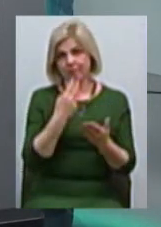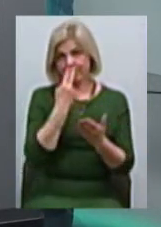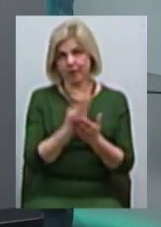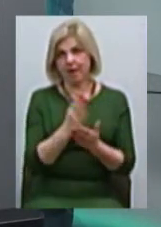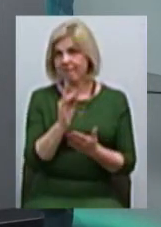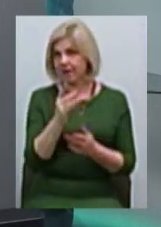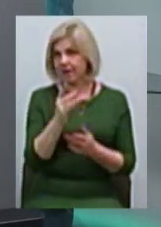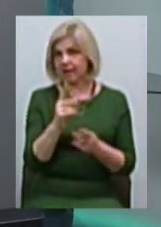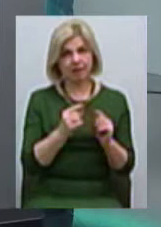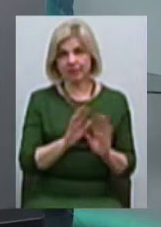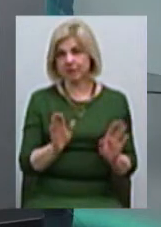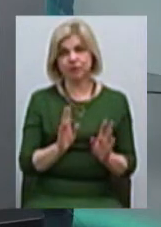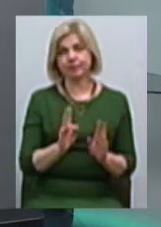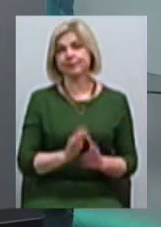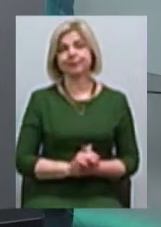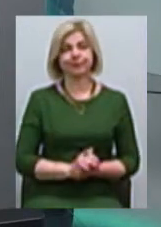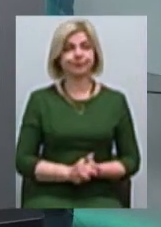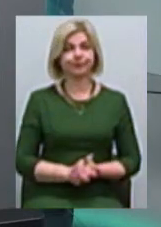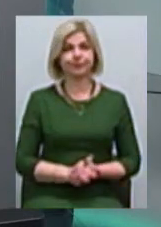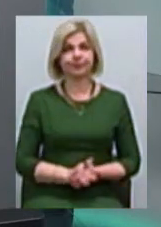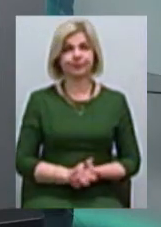не заперечуєте, Дмитро? Так, так. Будь ласка.